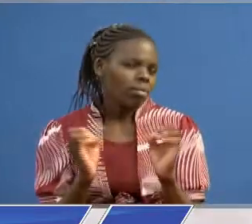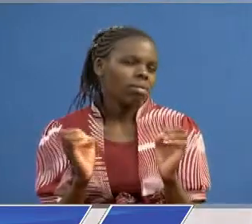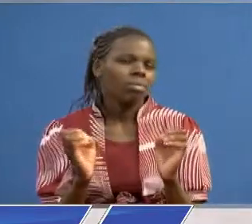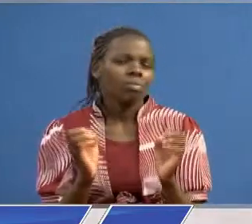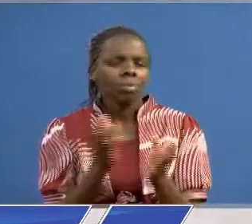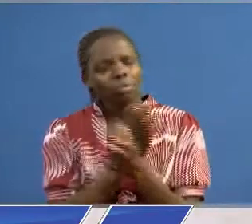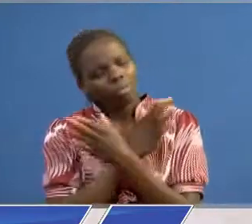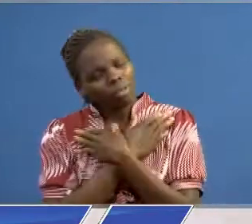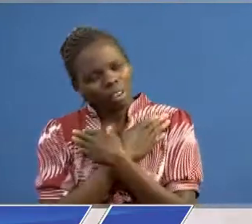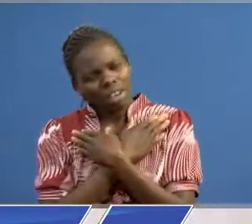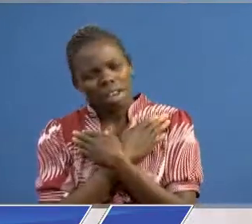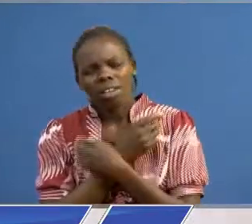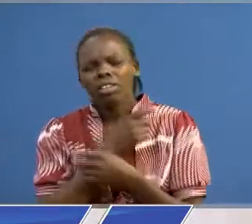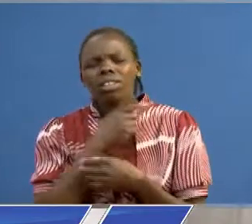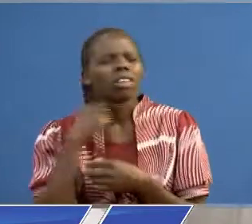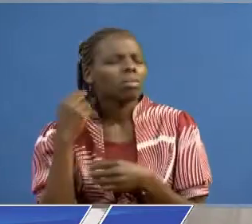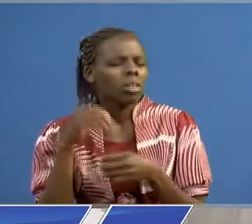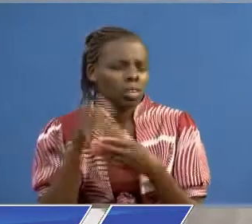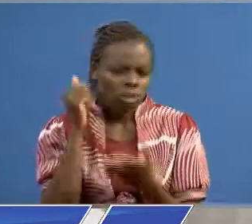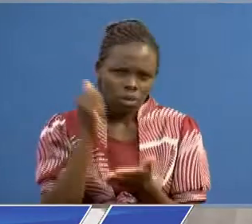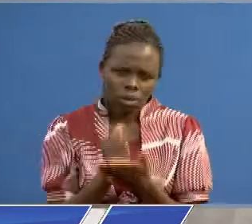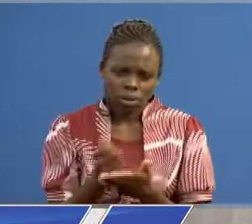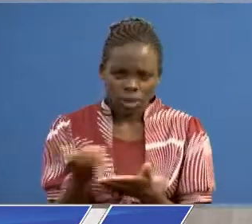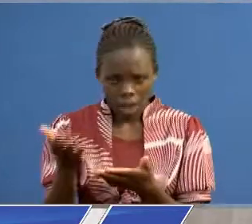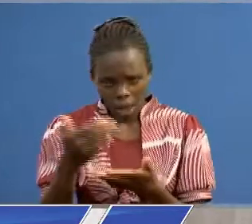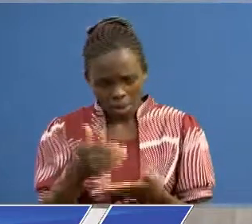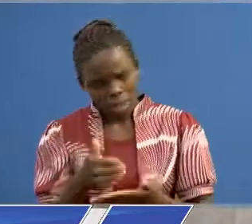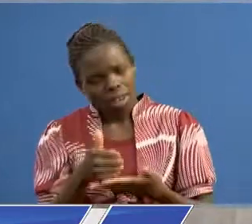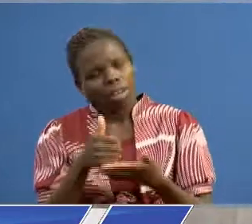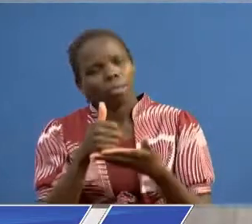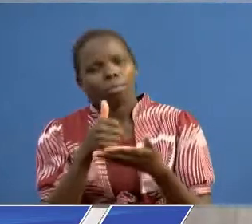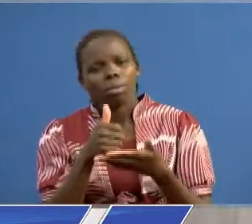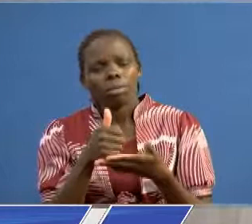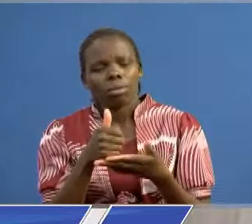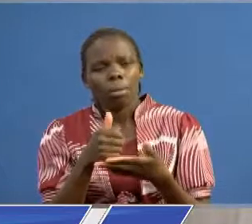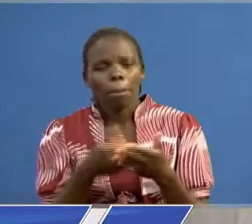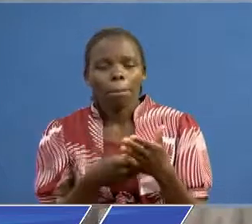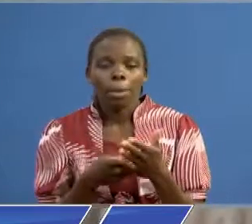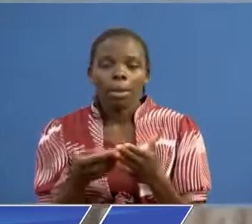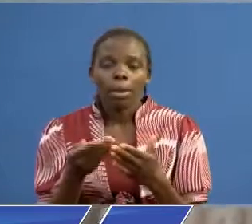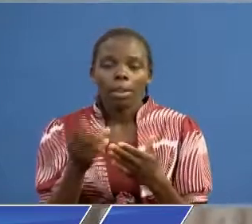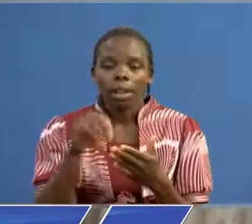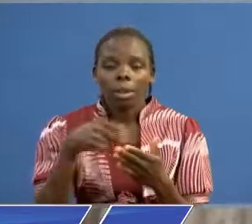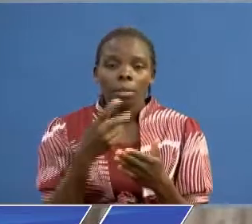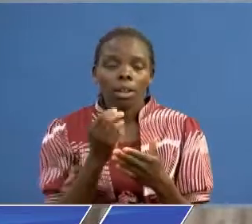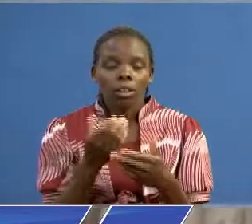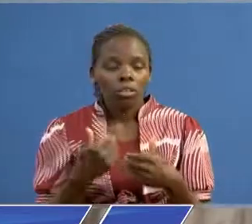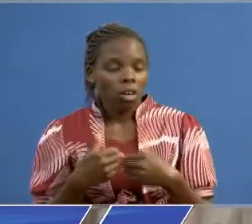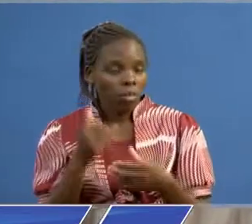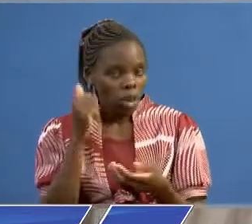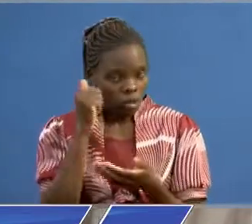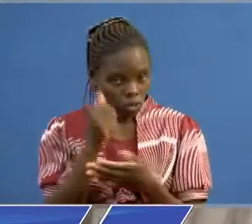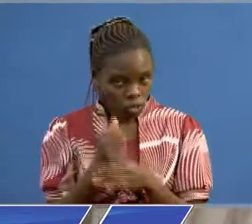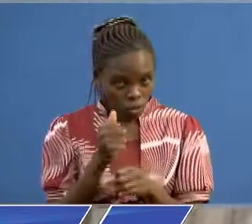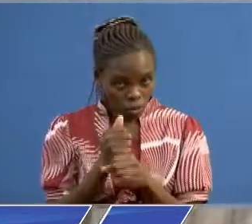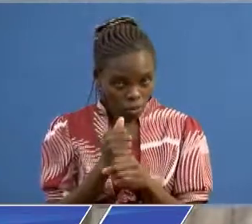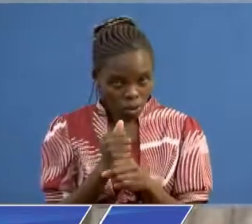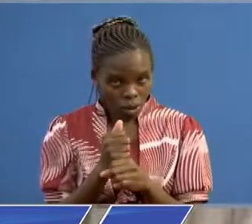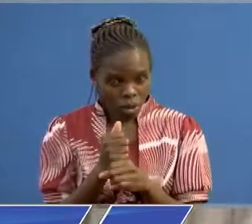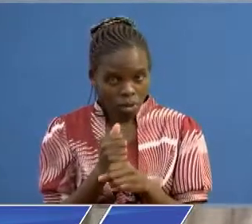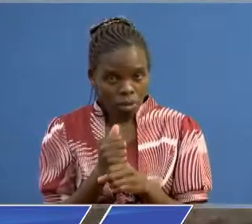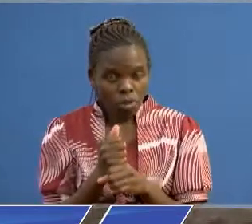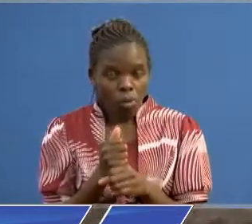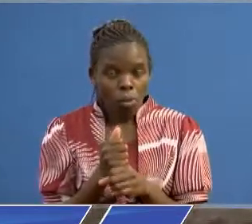jamani anauliwa kwa ofisi njoo msaidie. Christabel Kwamboka paid the company to obtain a job. Kwamboka claimed she was